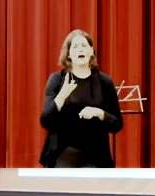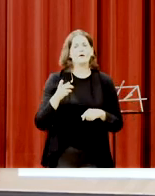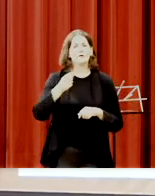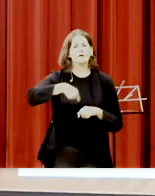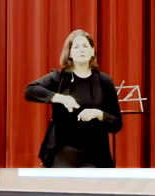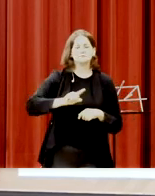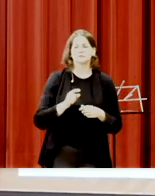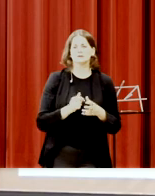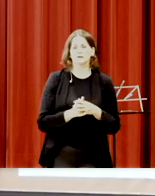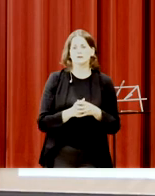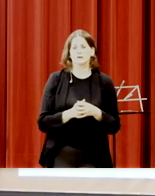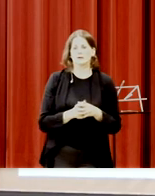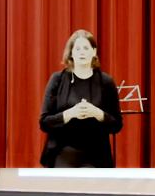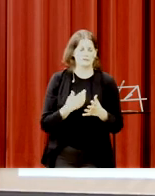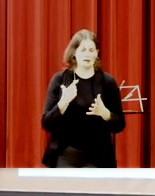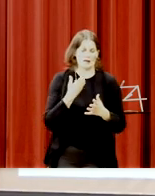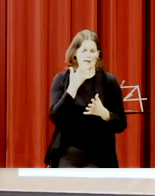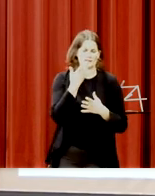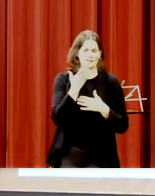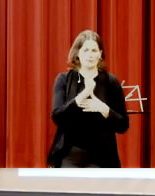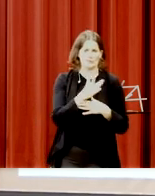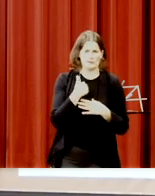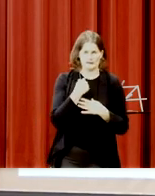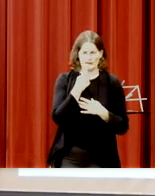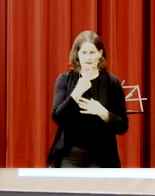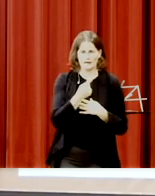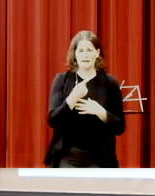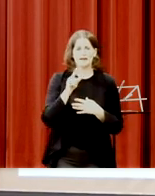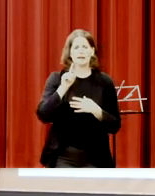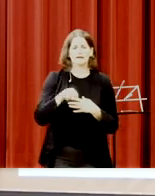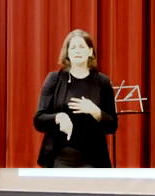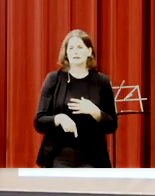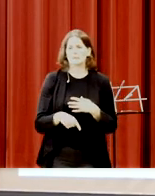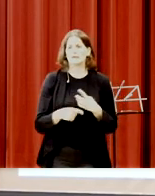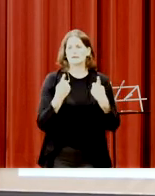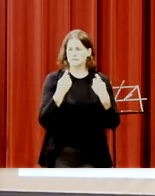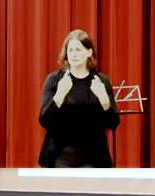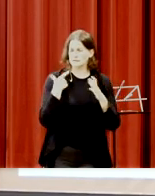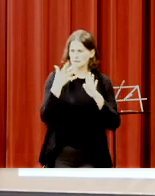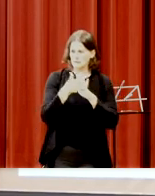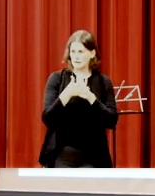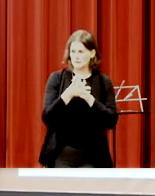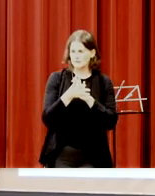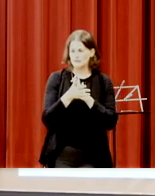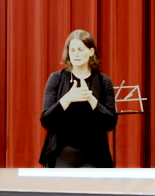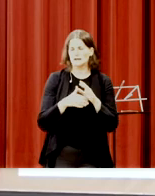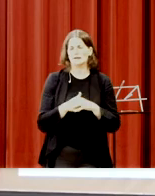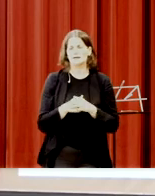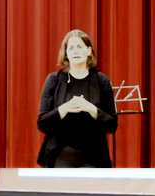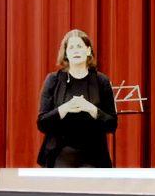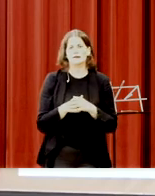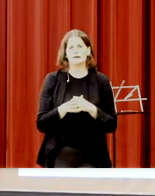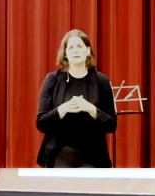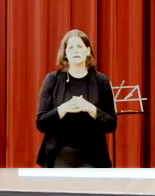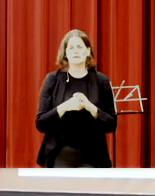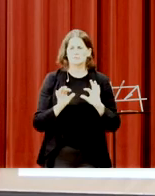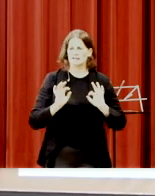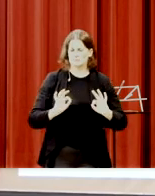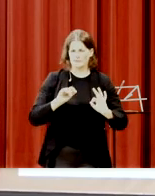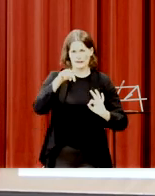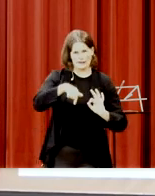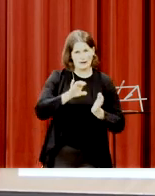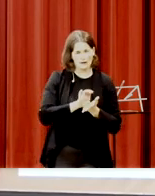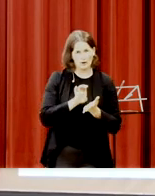sense citar una singularitat d'aquest curs. Ens toca per rotació, per tant no és cap mèrit, però ens toca organitzar els campionats de